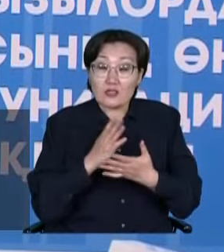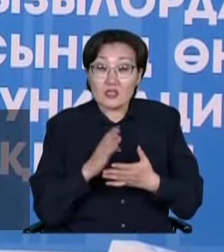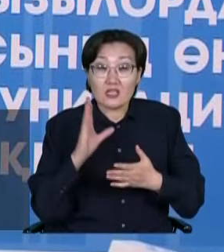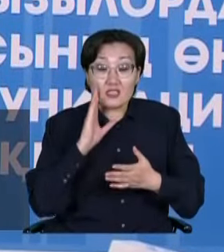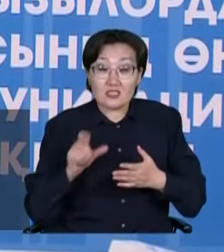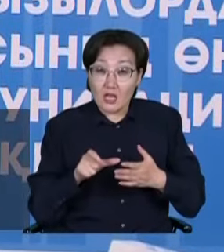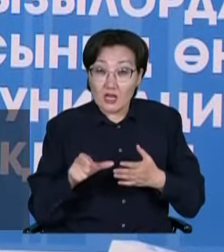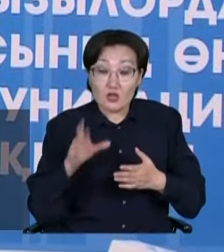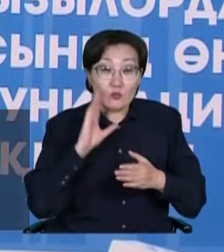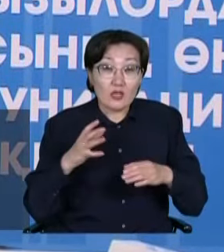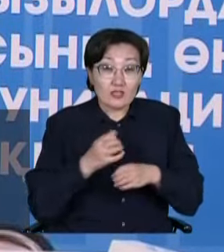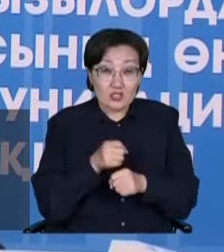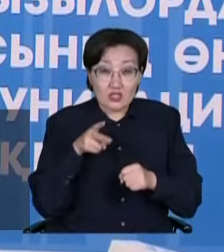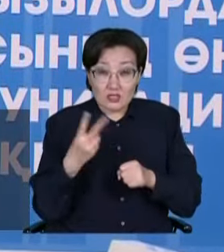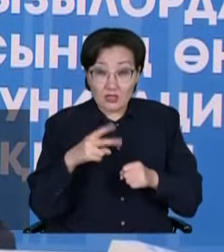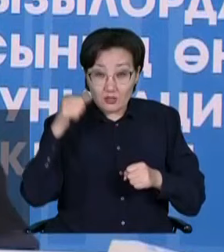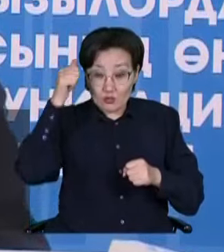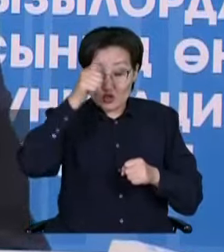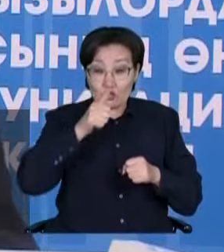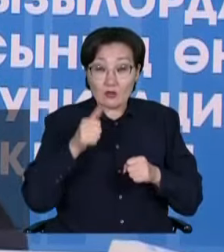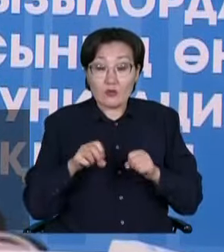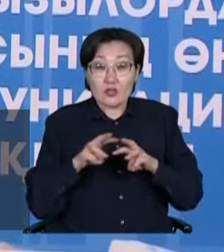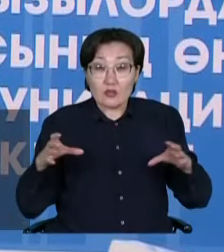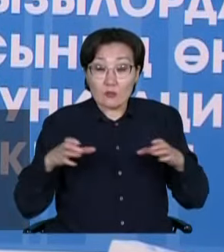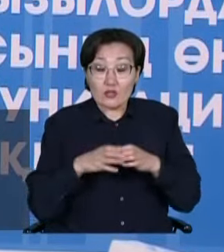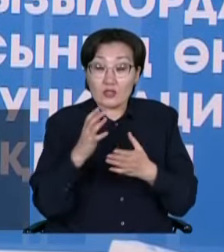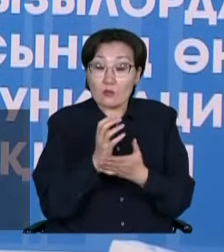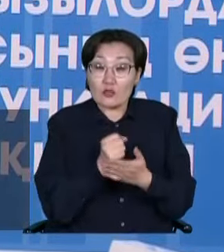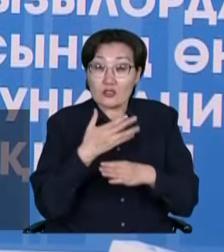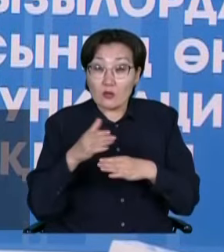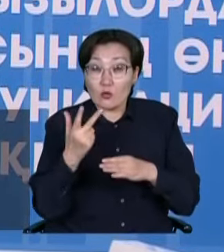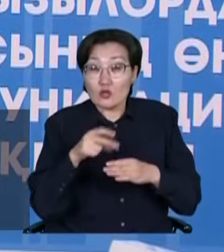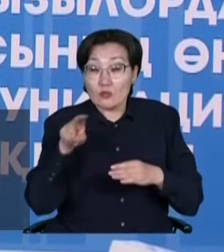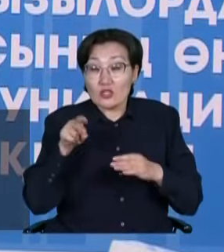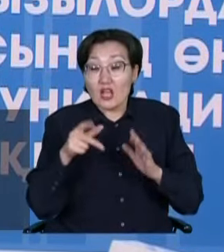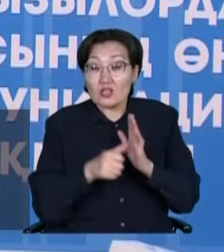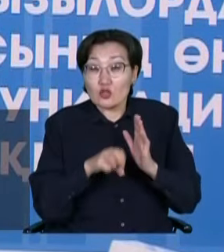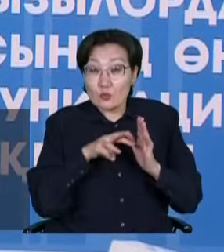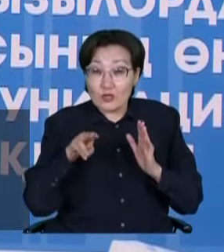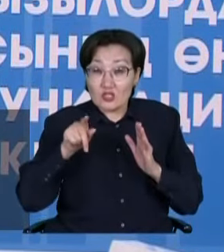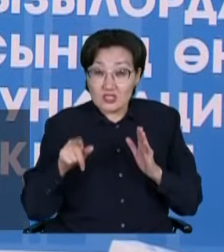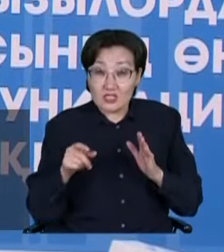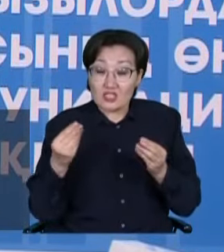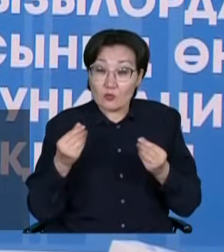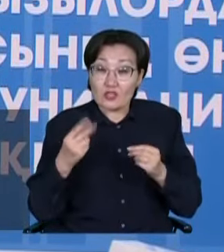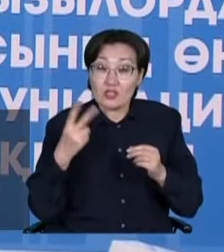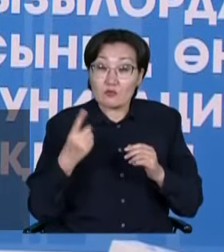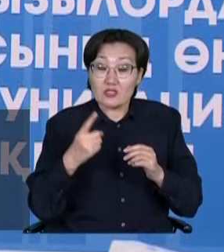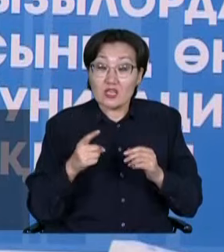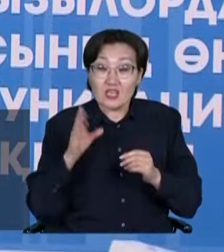алдын алу мақсатында 2022 жылы үкімет резервінен бөлінген 3 миллиард 600 миллион теңге қаржыға